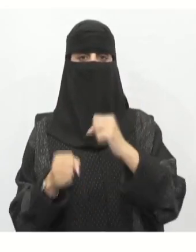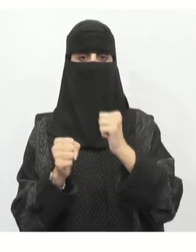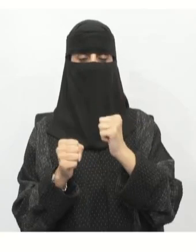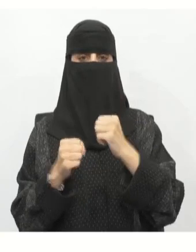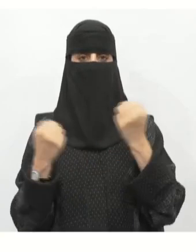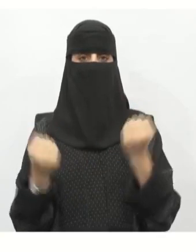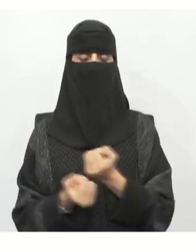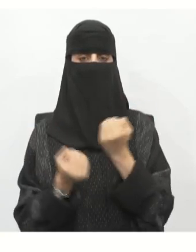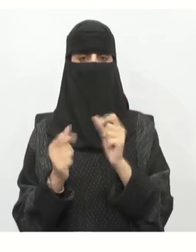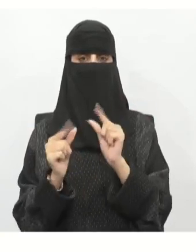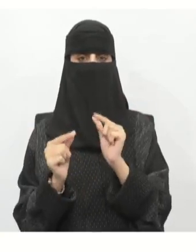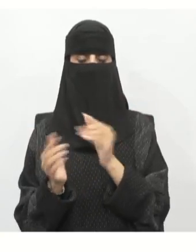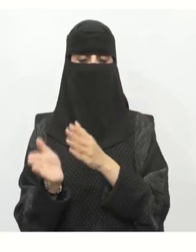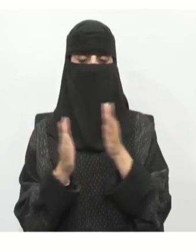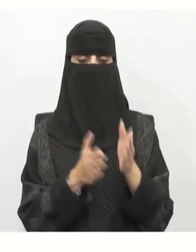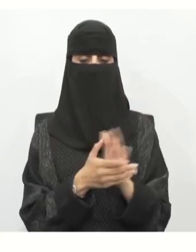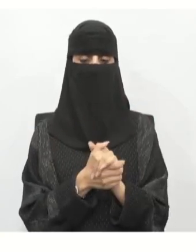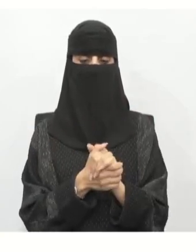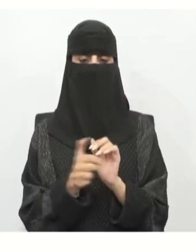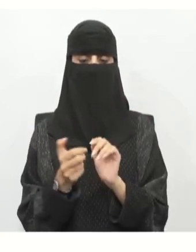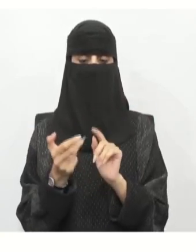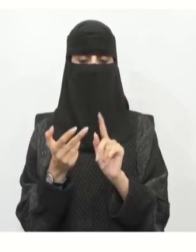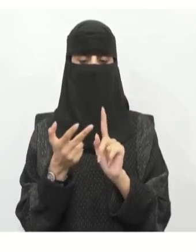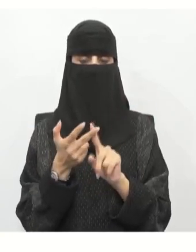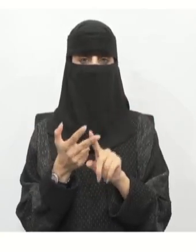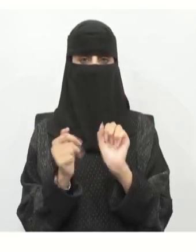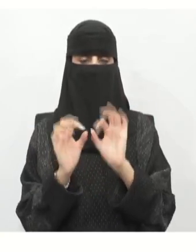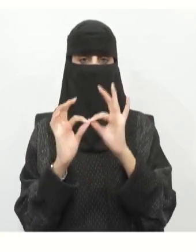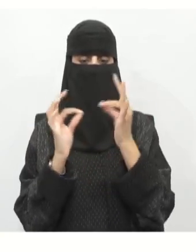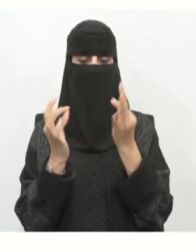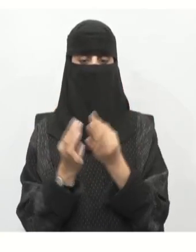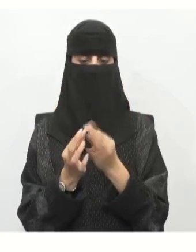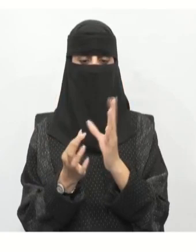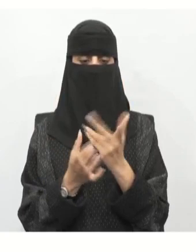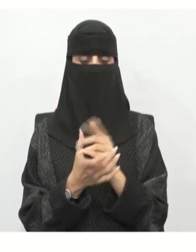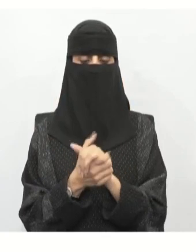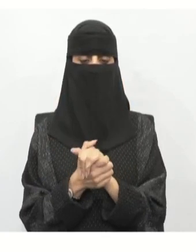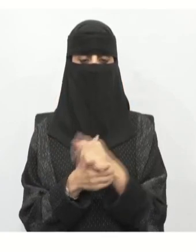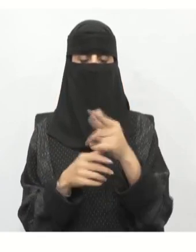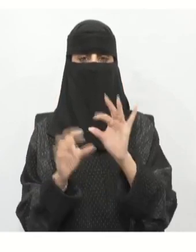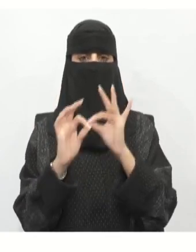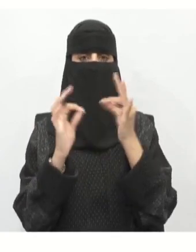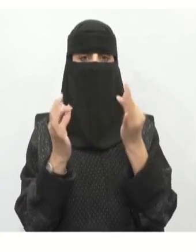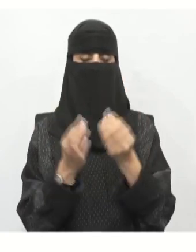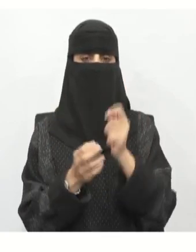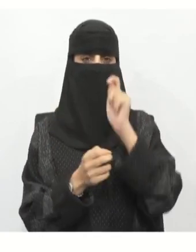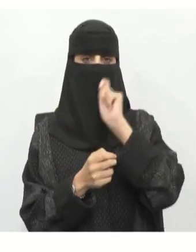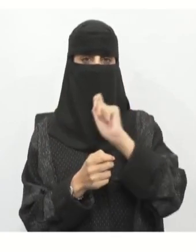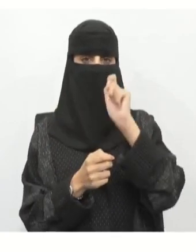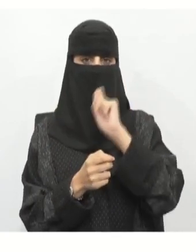والنشاط ايضا تعرفنا على المجموعه بارك الله فيكم مجموعه اللحوم والبقول